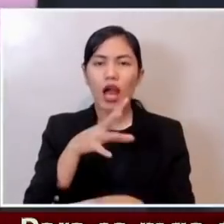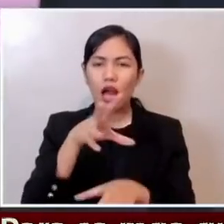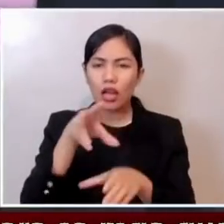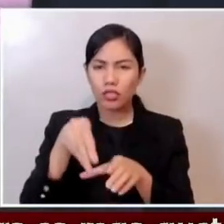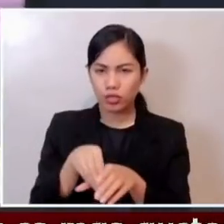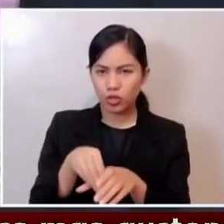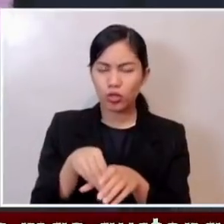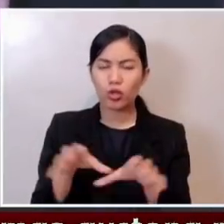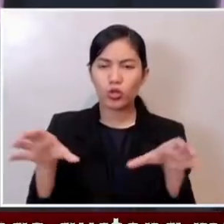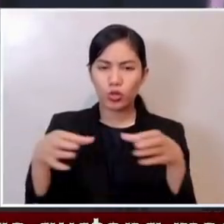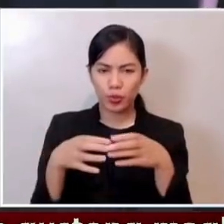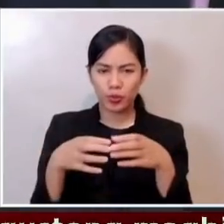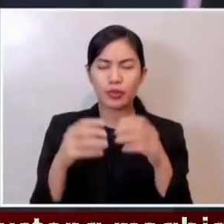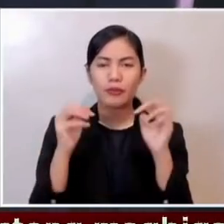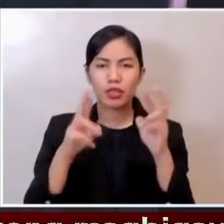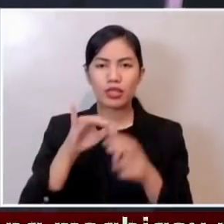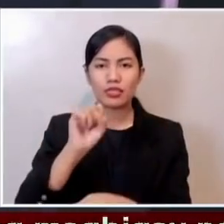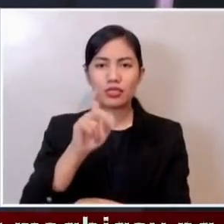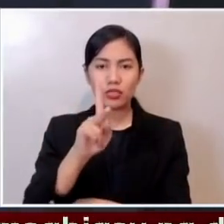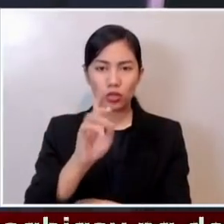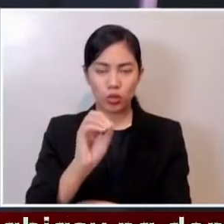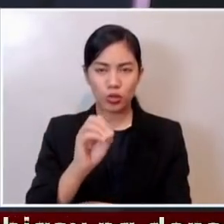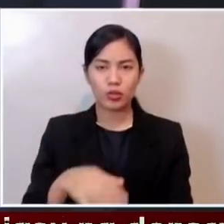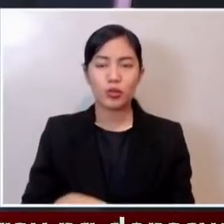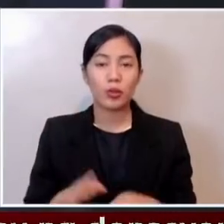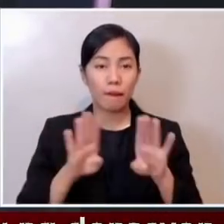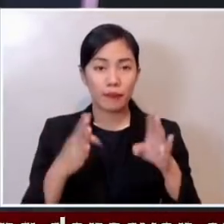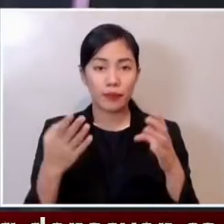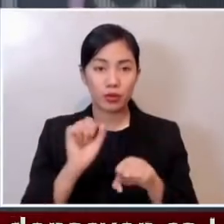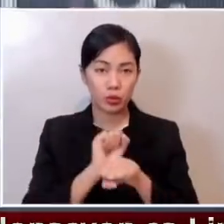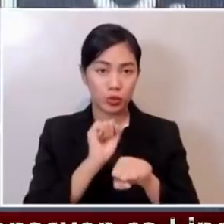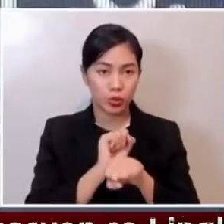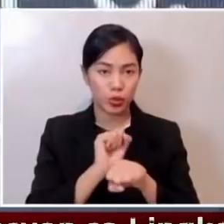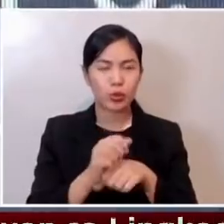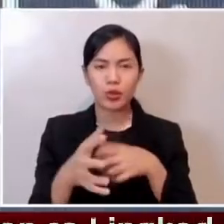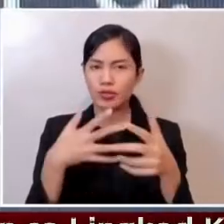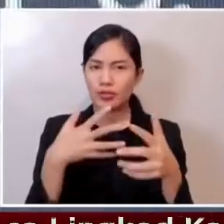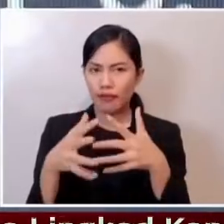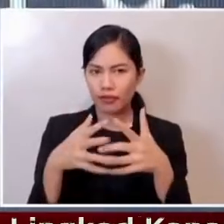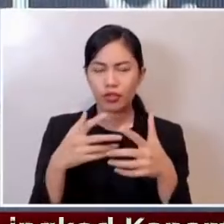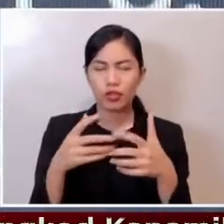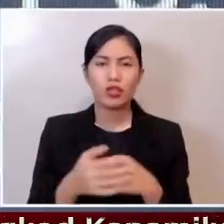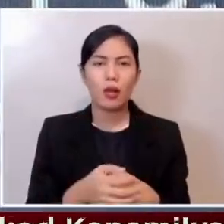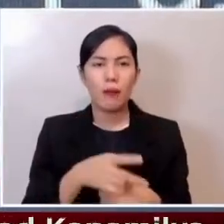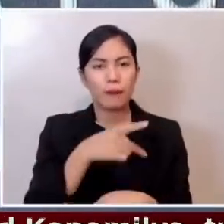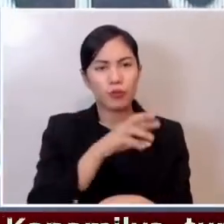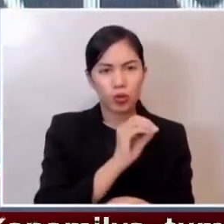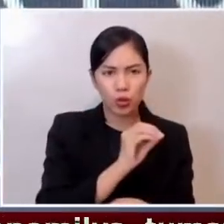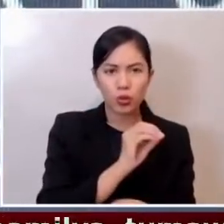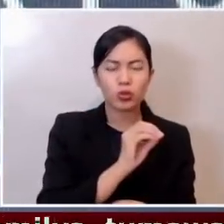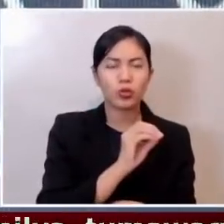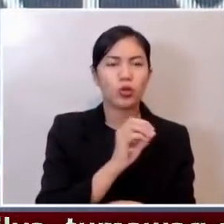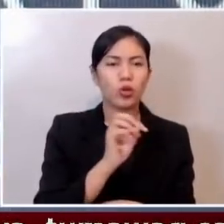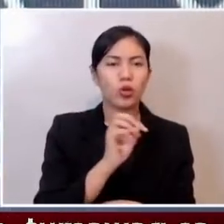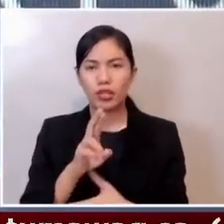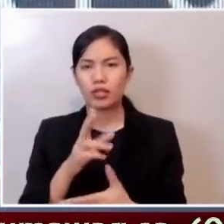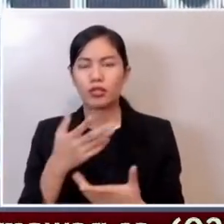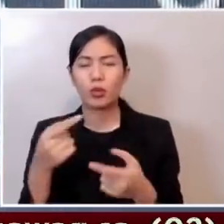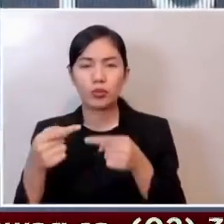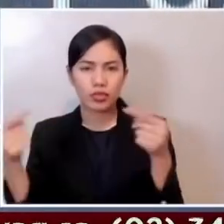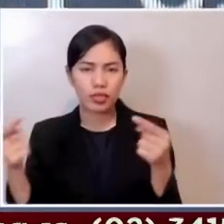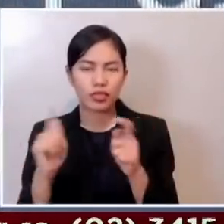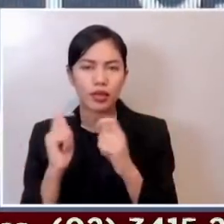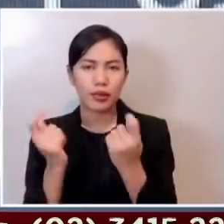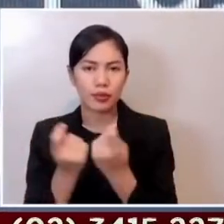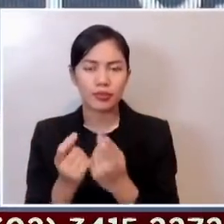siyang makatrabaho, mapa-oposisyon man o administrasyon. Kandidate ako ng taong bayan. Kung ang oposisyon ay maganda ang